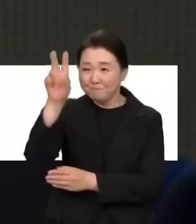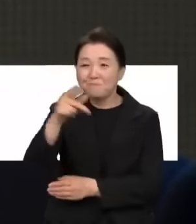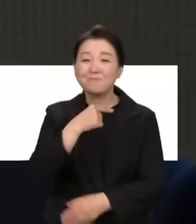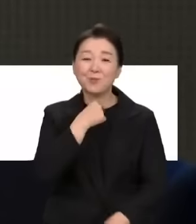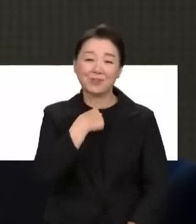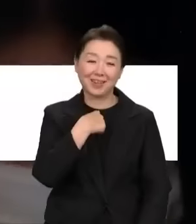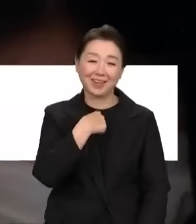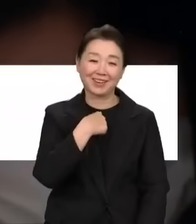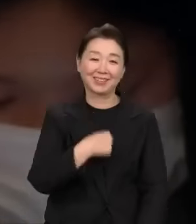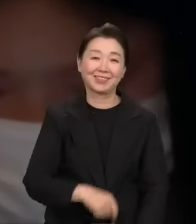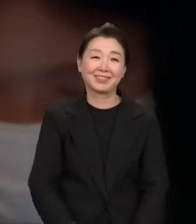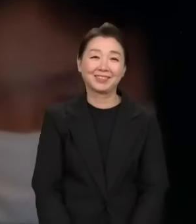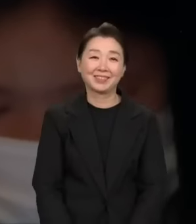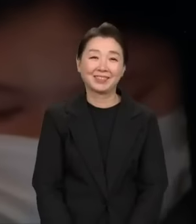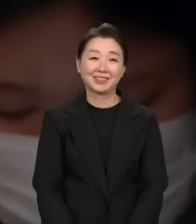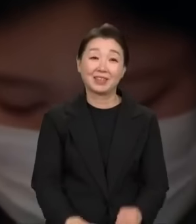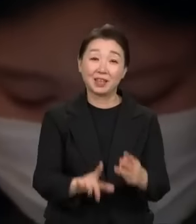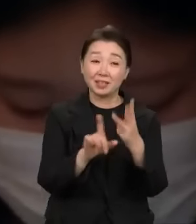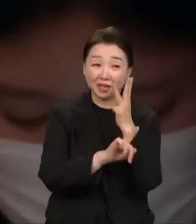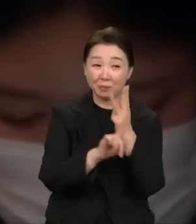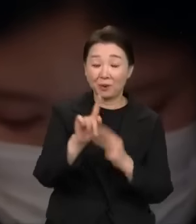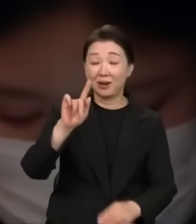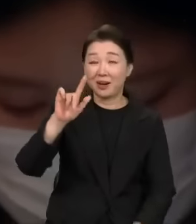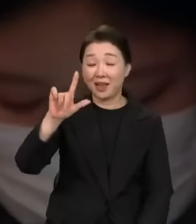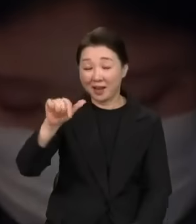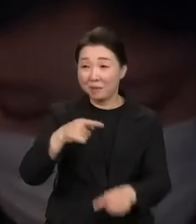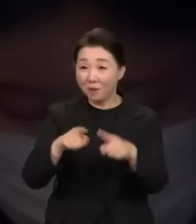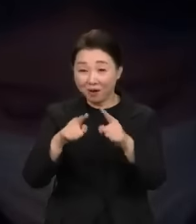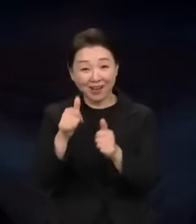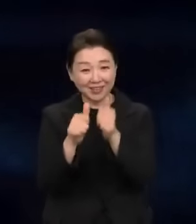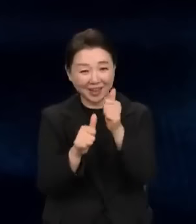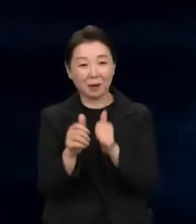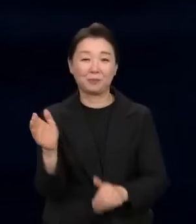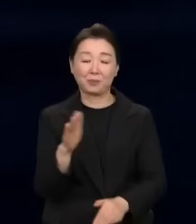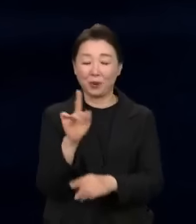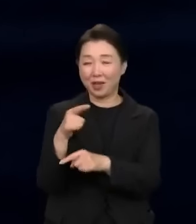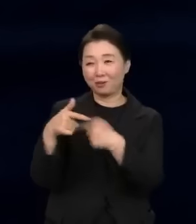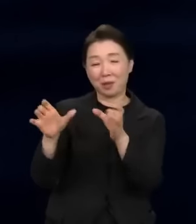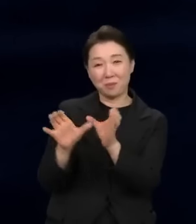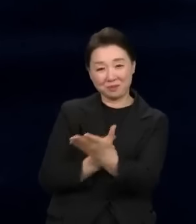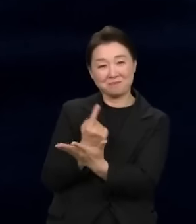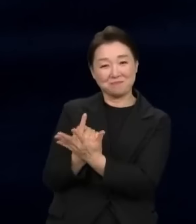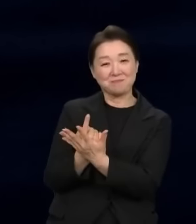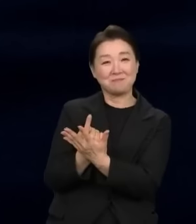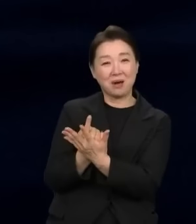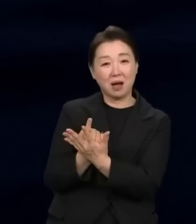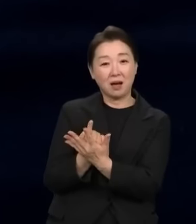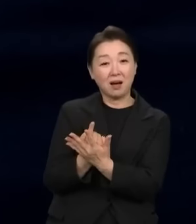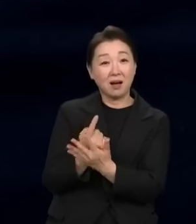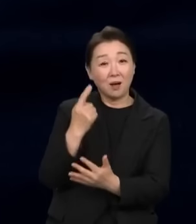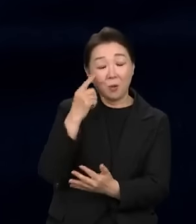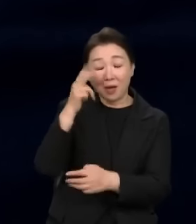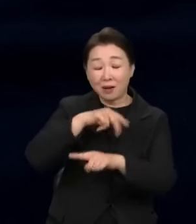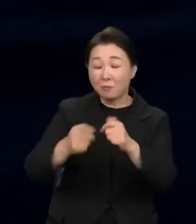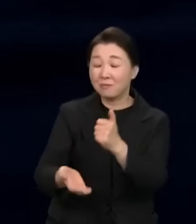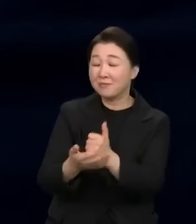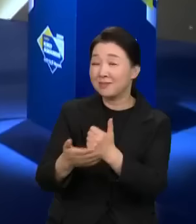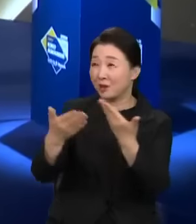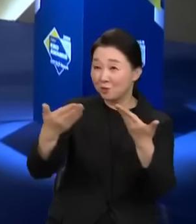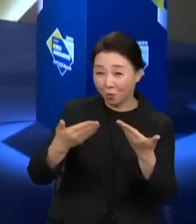많이 했었는데 3월 LA 다저스와의 평가전부터 야구 대표팀 일원으로 포함돼 로버츠 감독의 극찬을